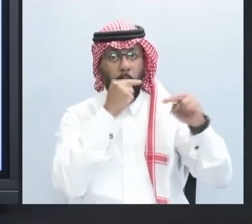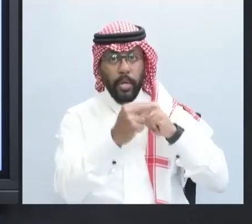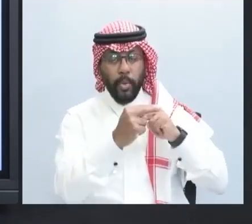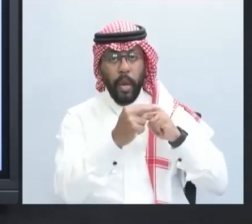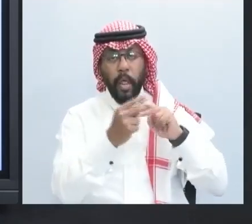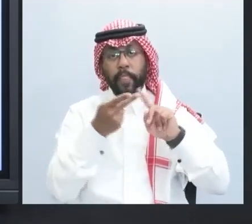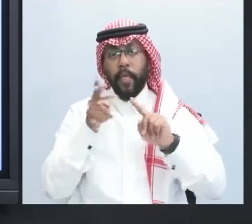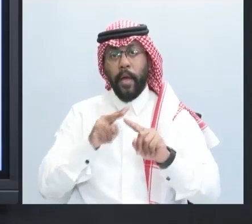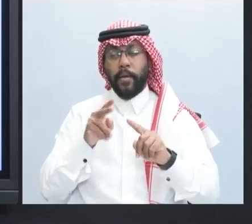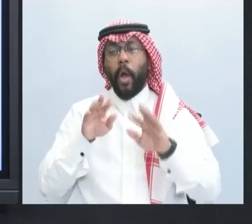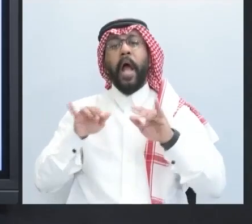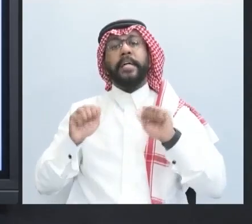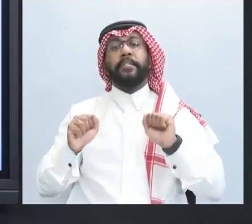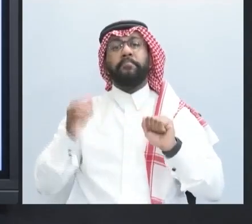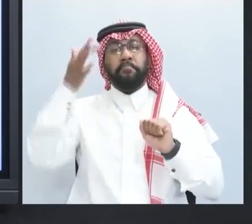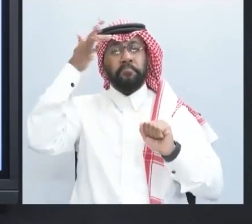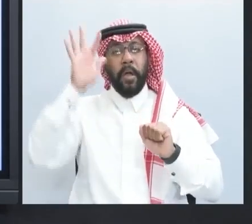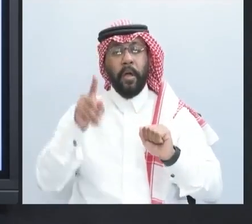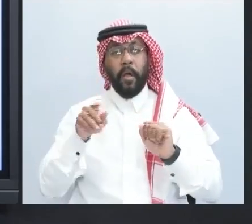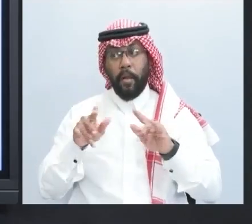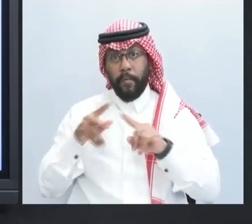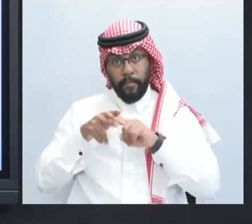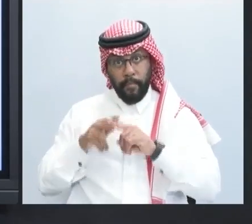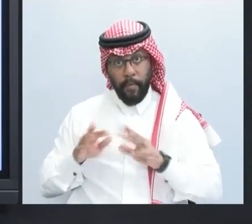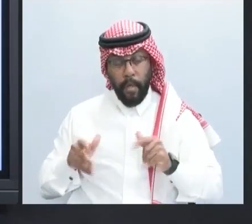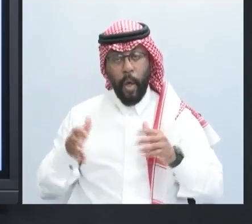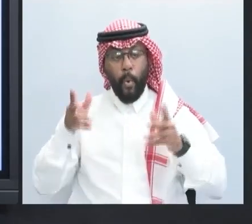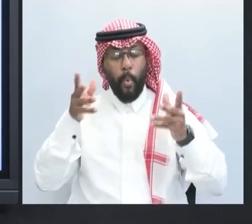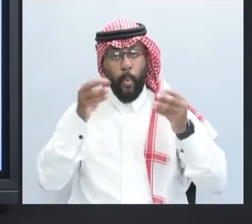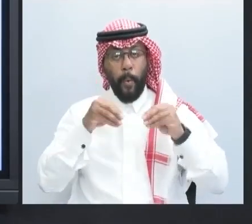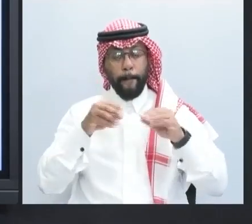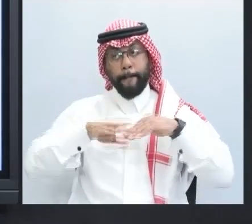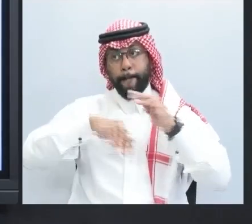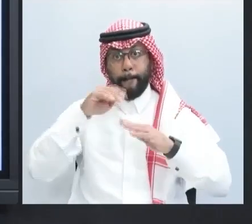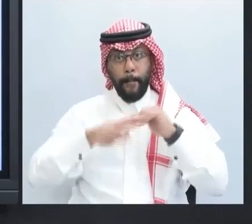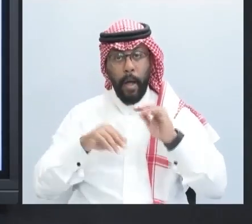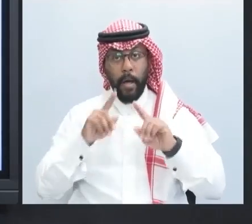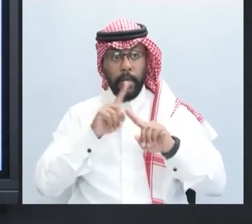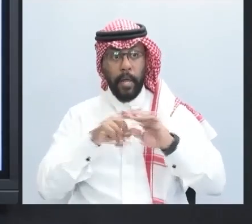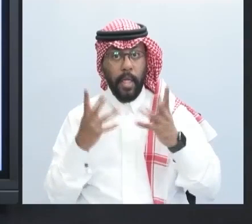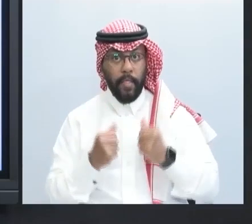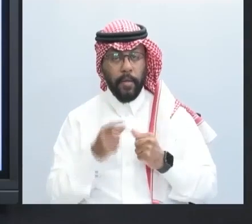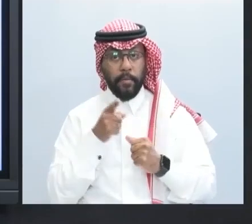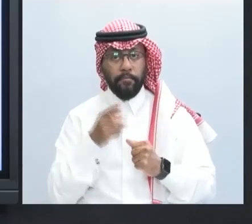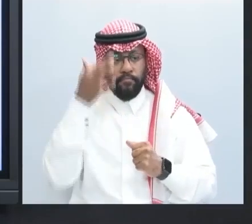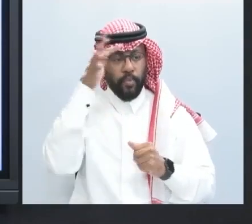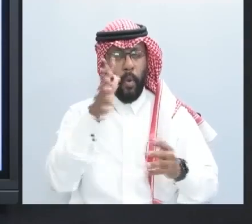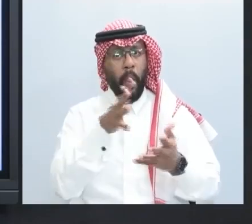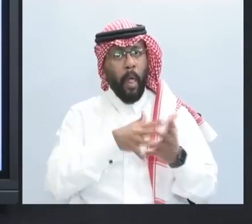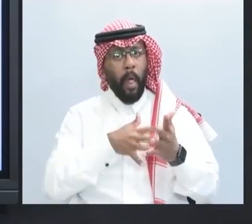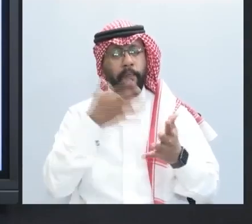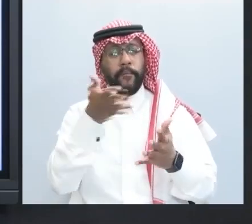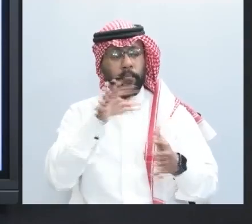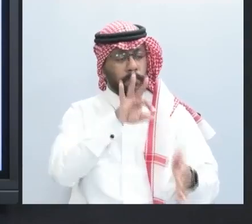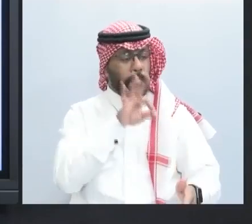او احدى مهارات الحاسب الالي او مهارات الرياضيات تختار اي مهاره هنا الى اخره معى المهارات كثيره